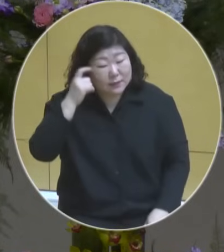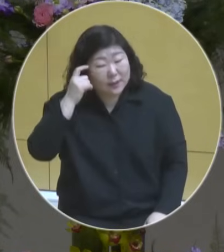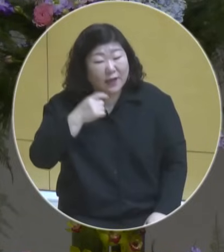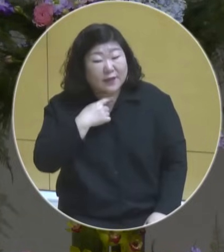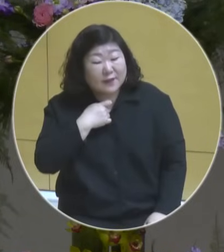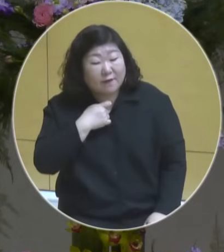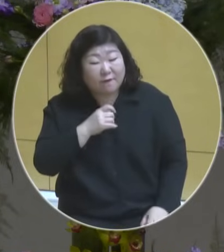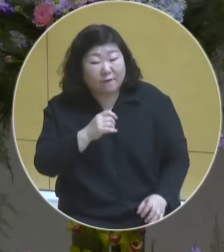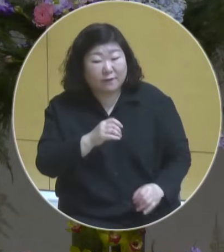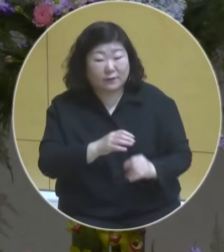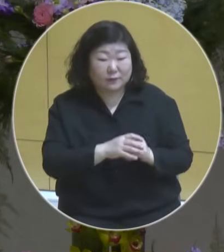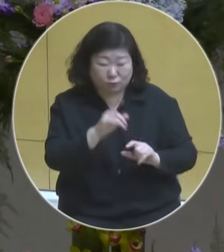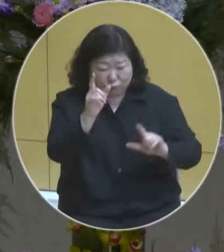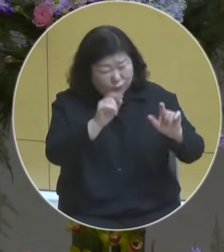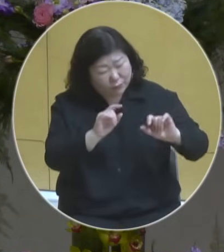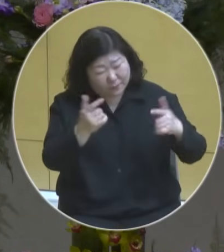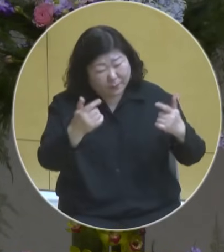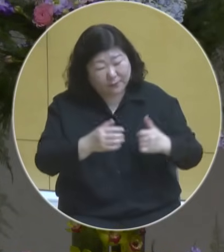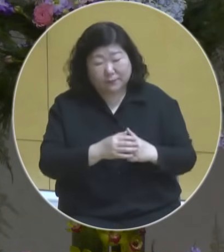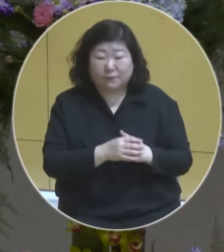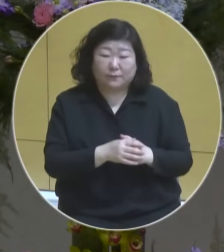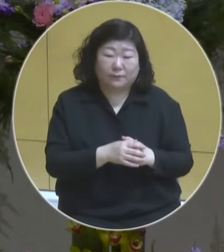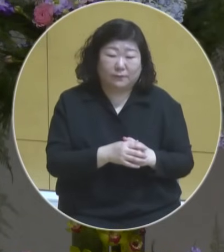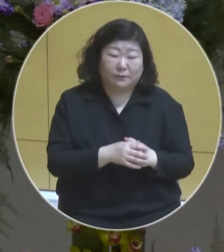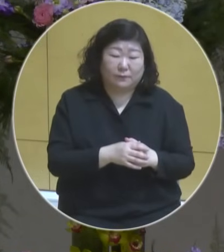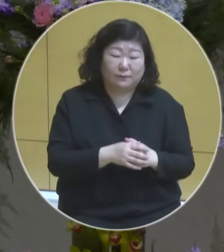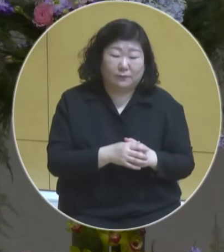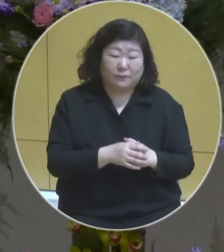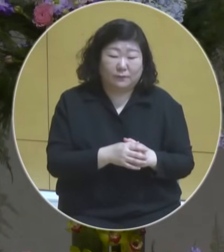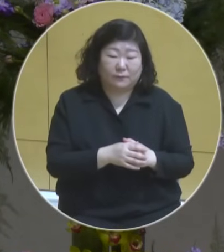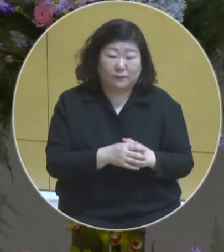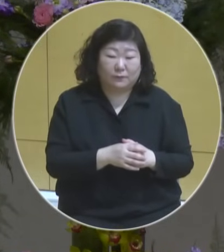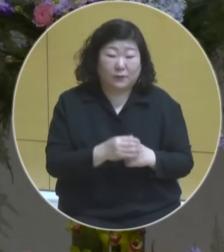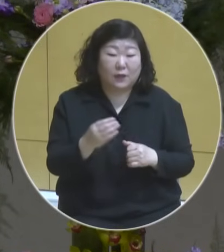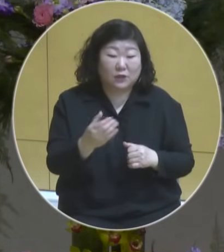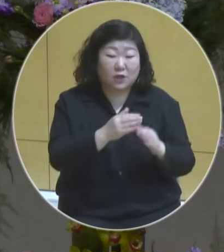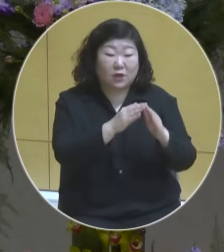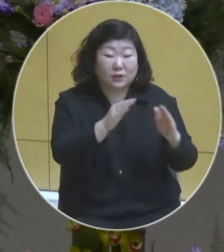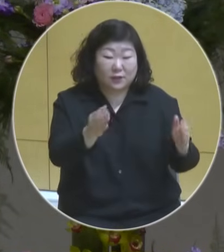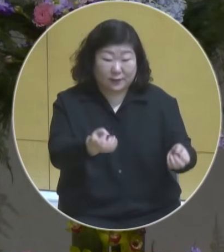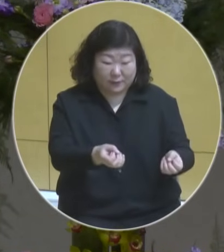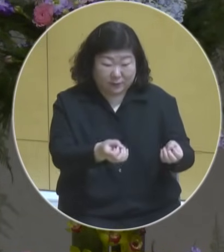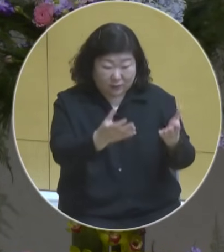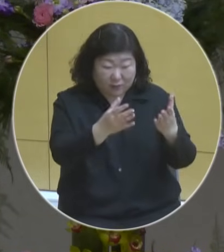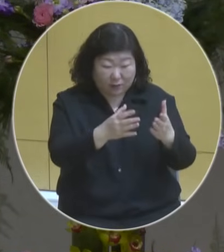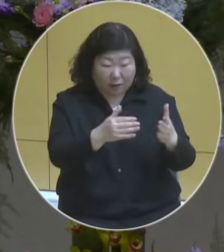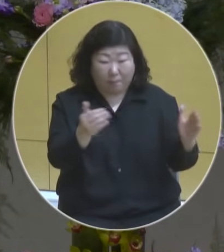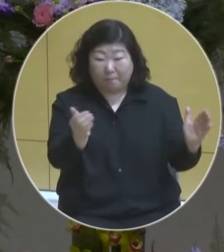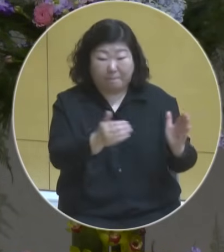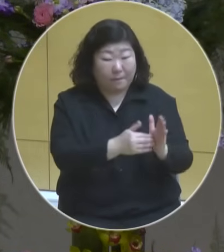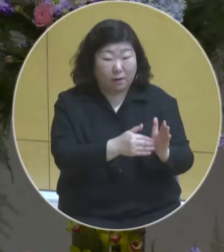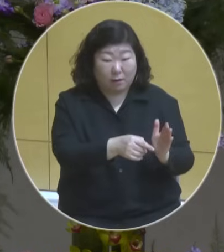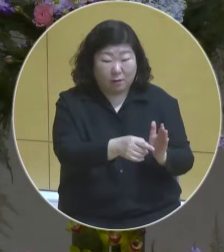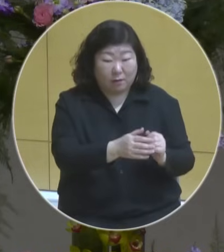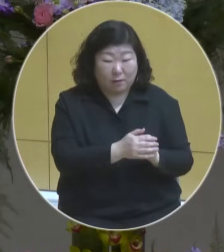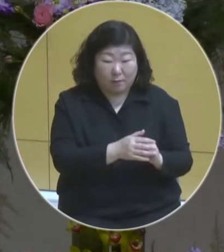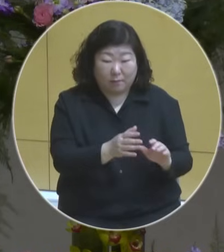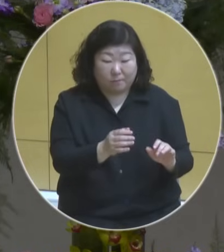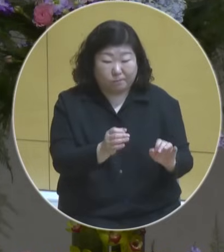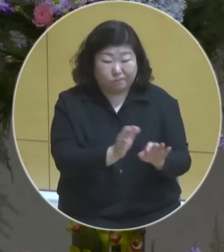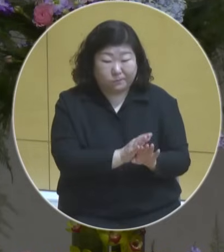그런 이스라엘의 모습이 아니었습니다 성전 제사는 끊어졌고